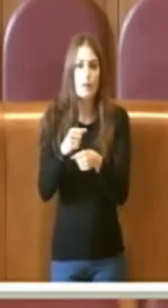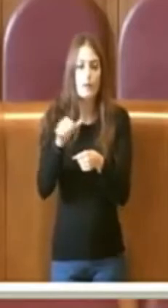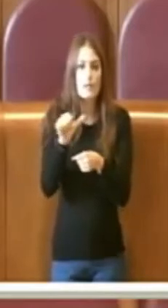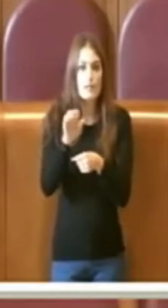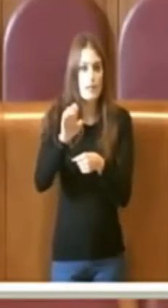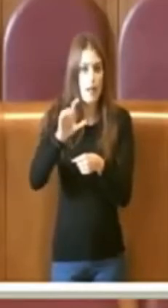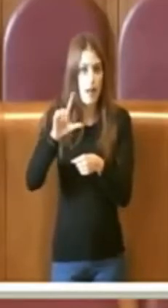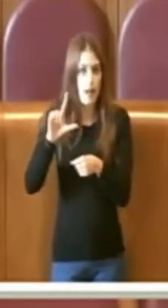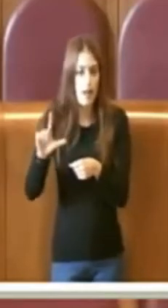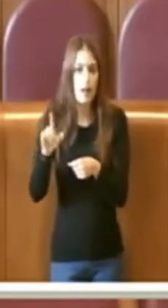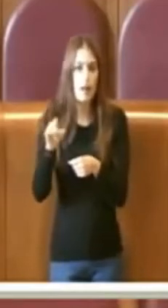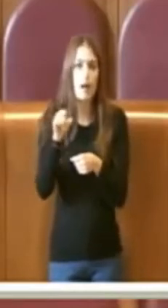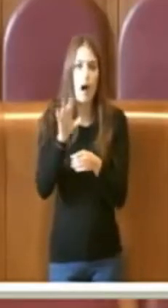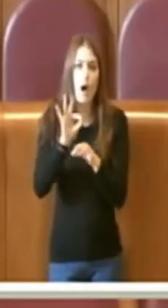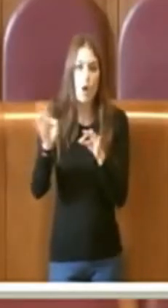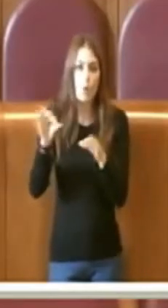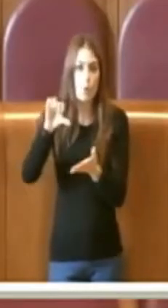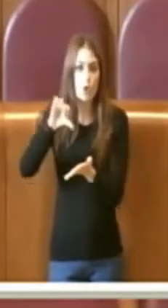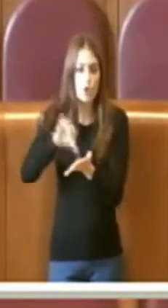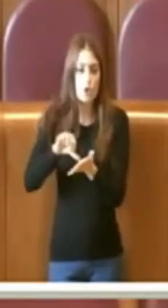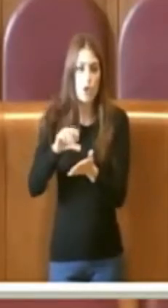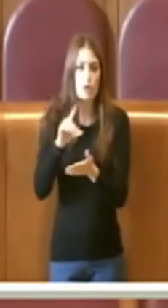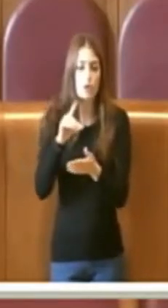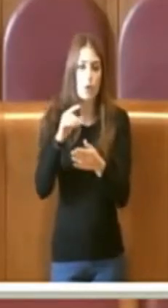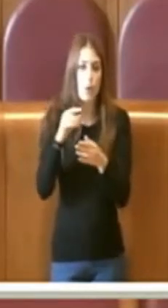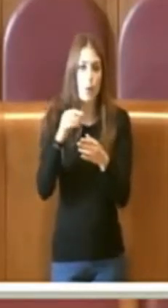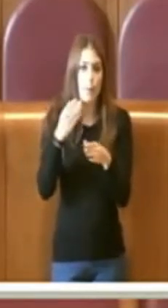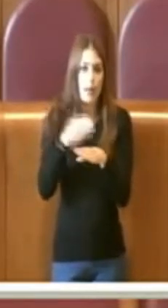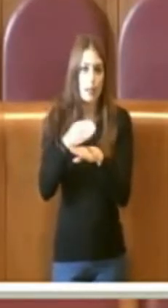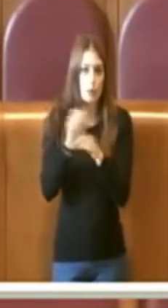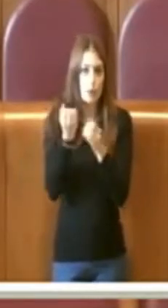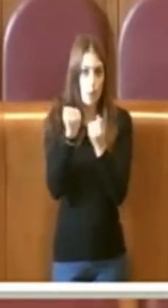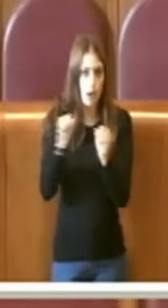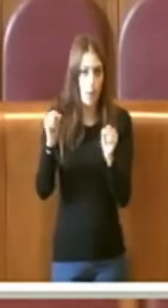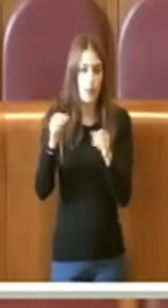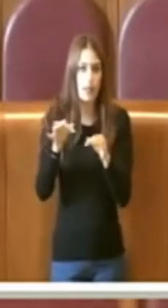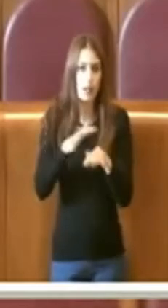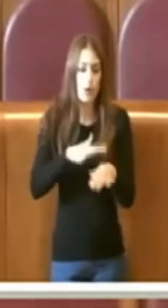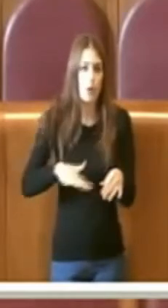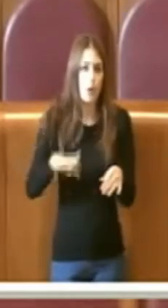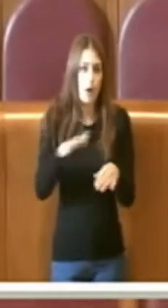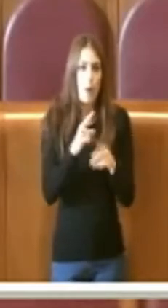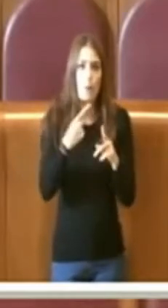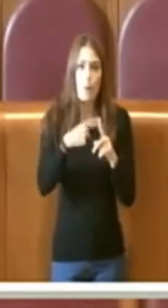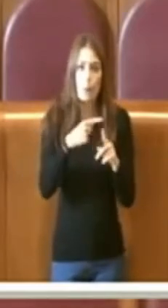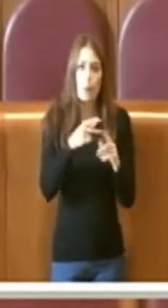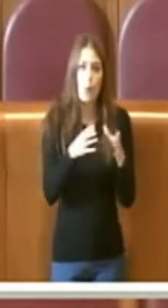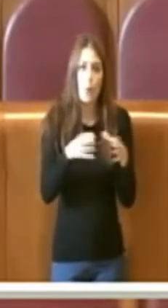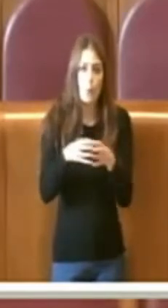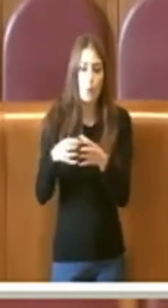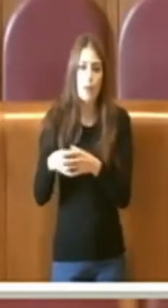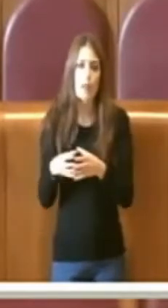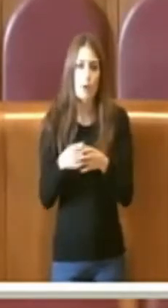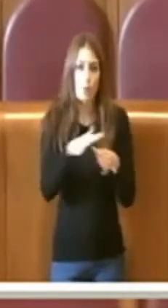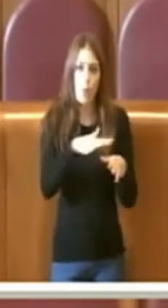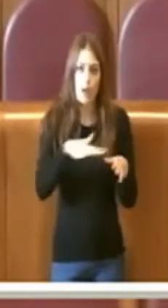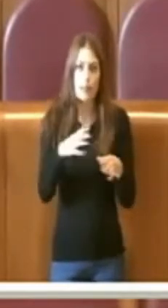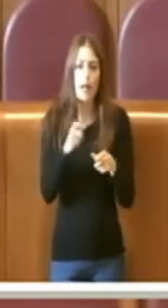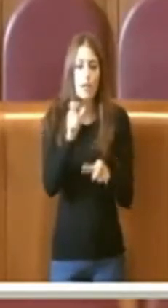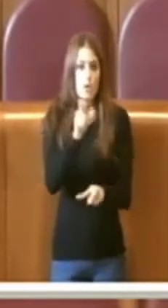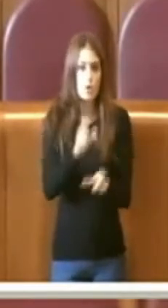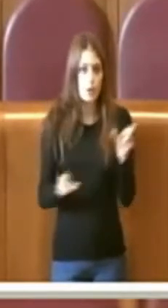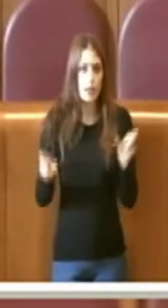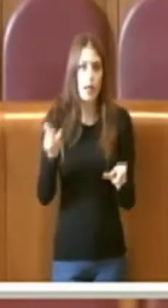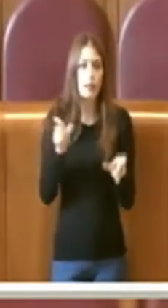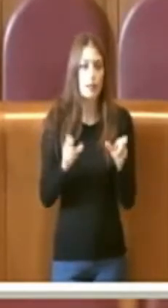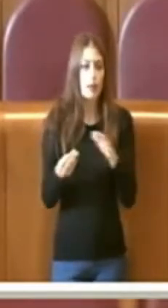e alcuni centri del PD territoriale, oltre ovviamente a tutti i comitati di quartiere, i cittadini e gli operatori